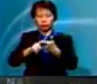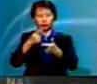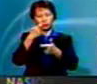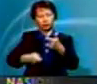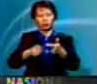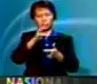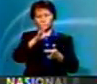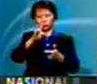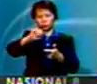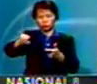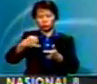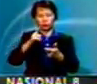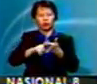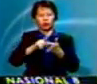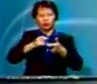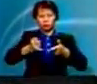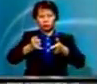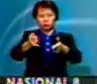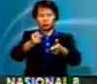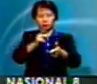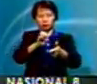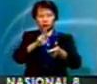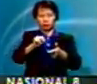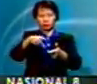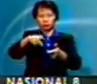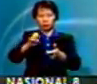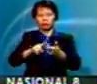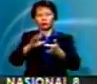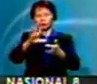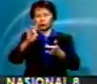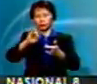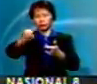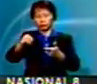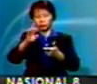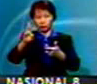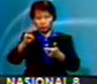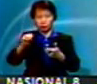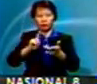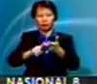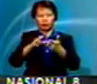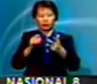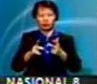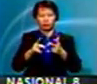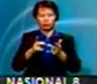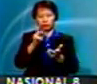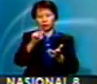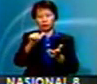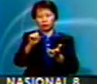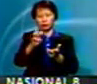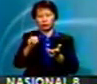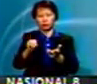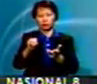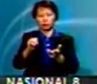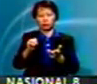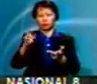nilai RM67 juta, ringgit, Jalan Kesban Pengkalan Kubur RM58 juta ringgit, dan Pengkalan Custom RM12 juta.